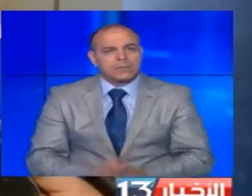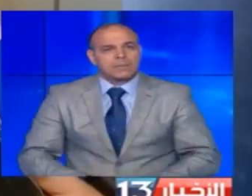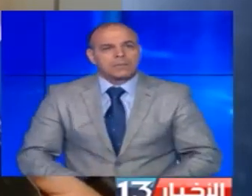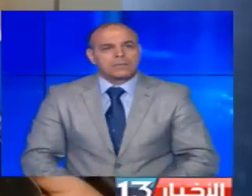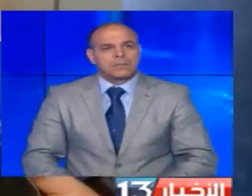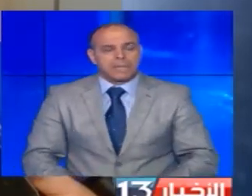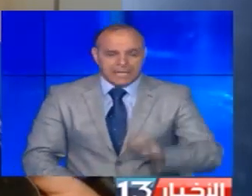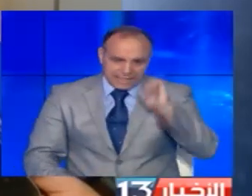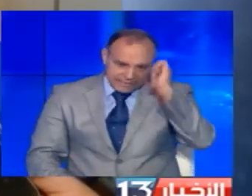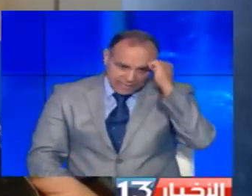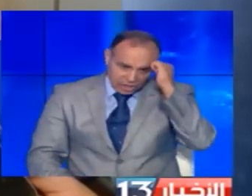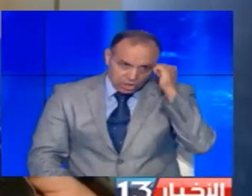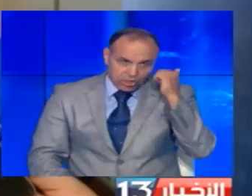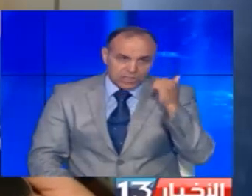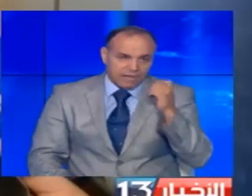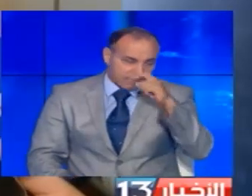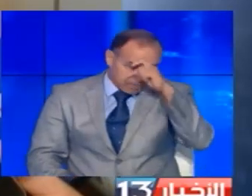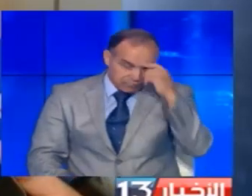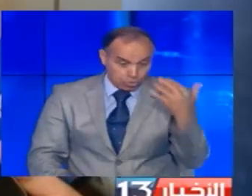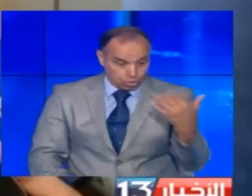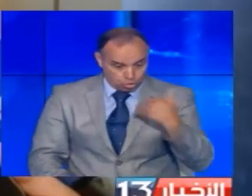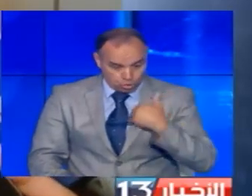اللي هو